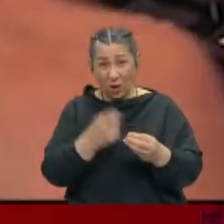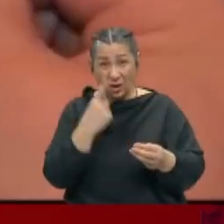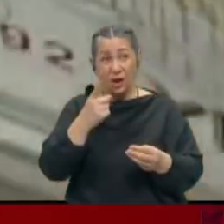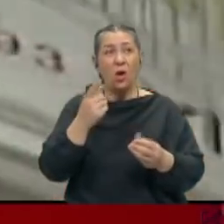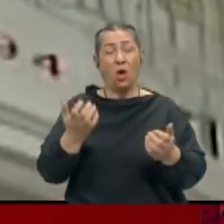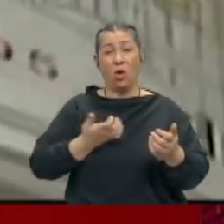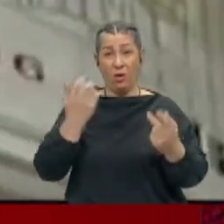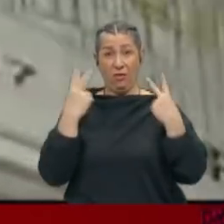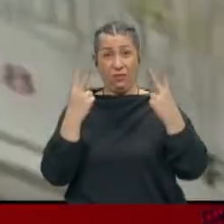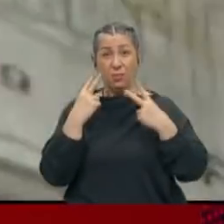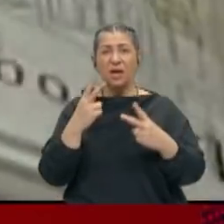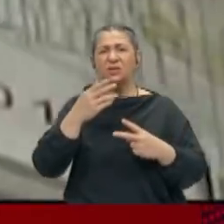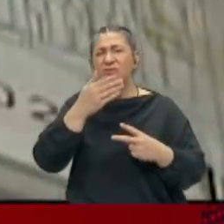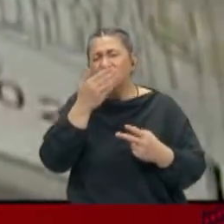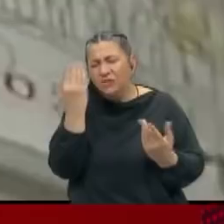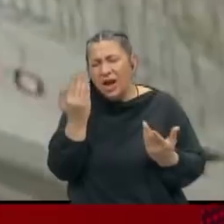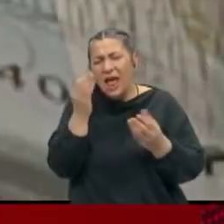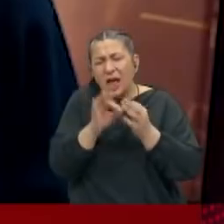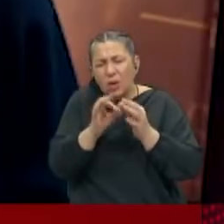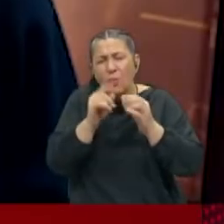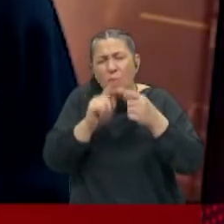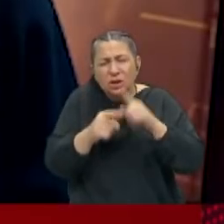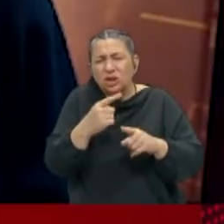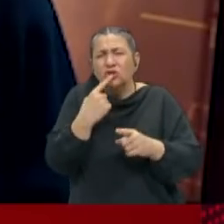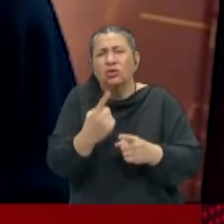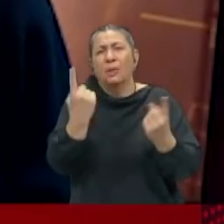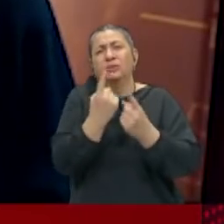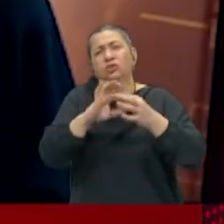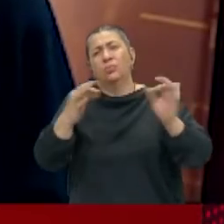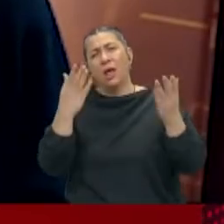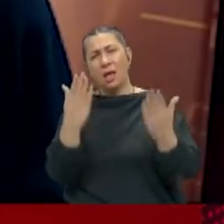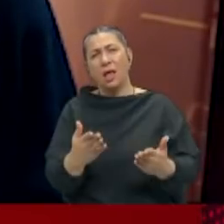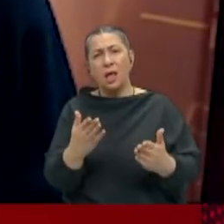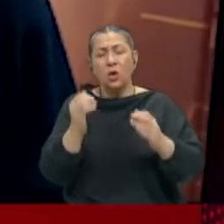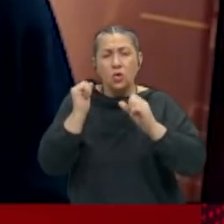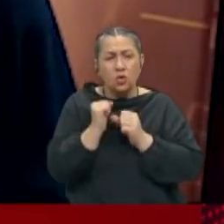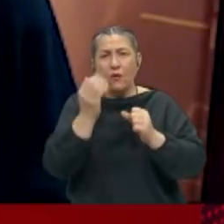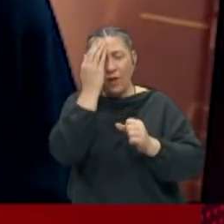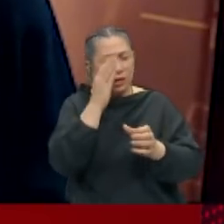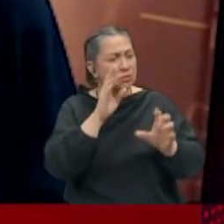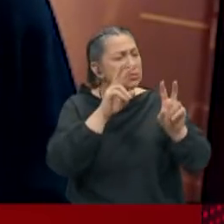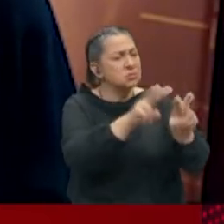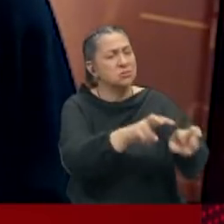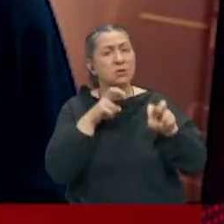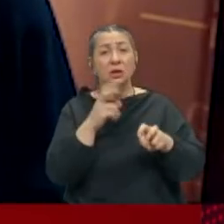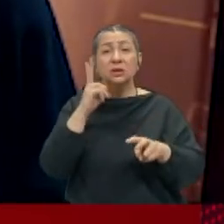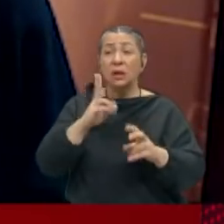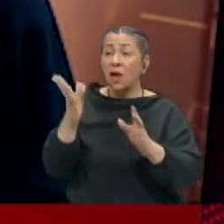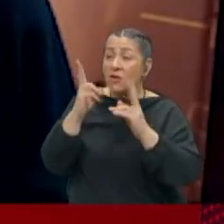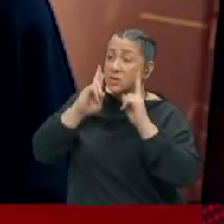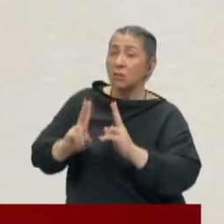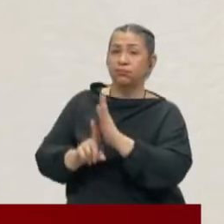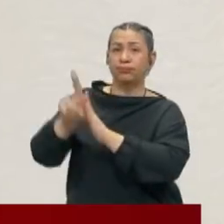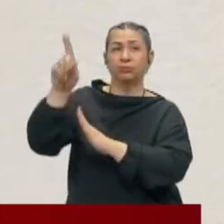bir cahil, liyakatsiz, kifayetsiz ekonomi politikacısının söyleyebileceği bir şeydir. Yükü fakirin sırtına yüklüyor ama zengini daha fazla